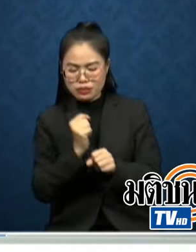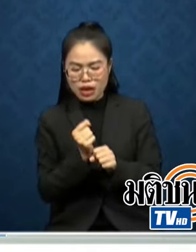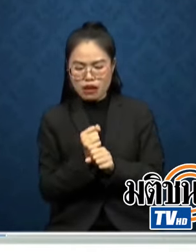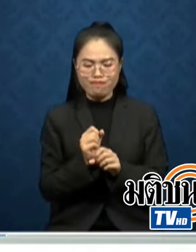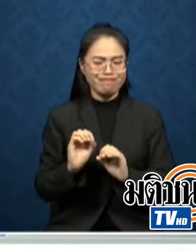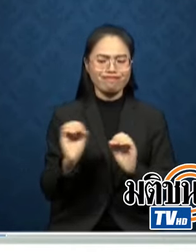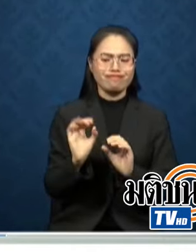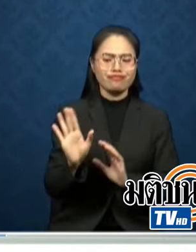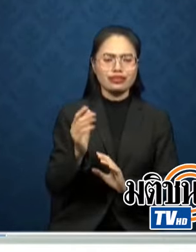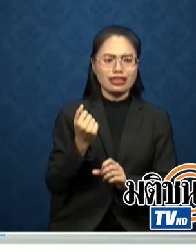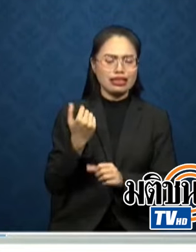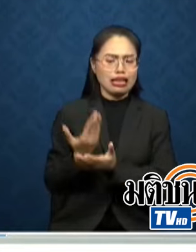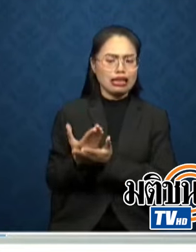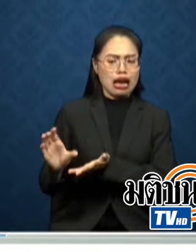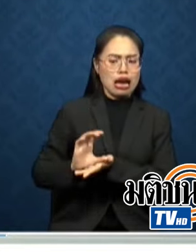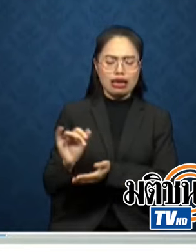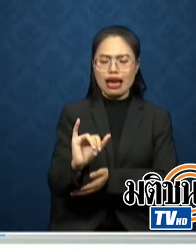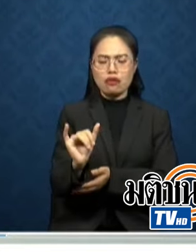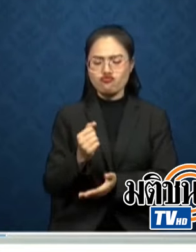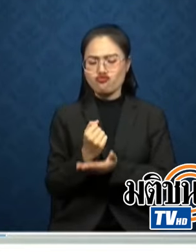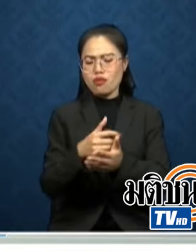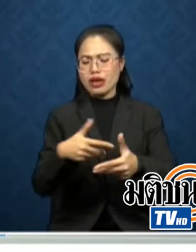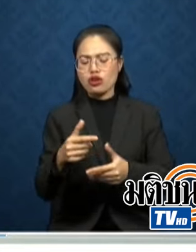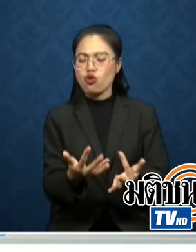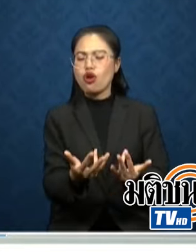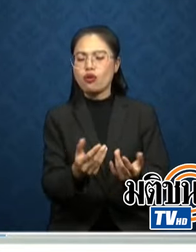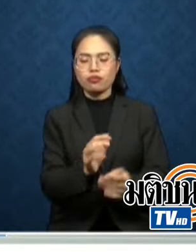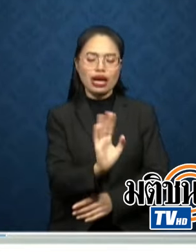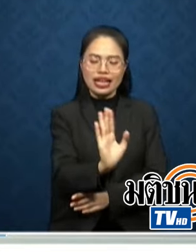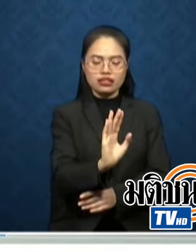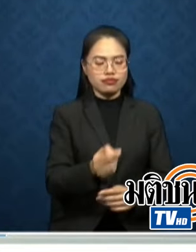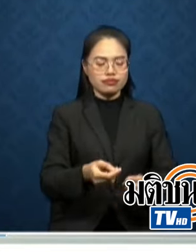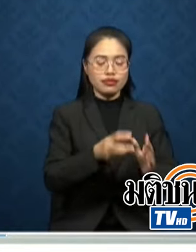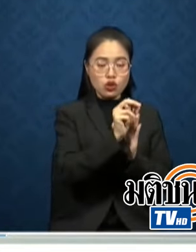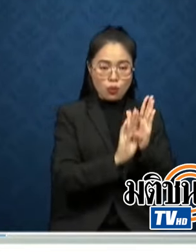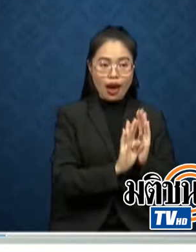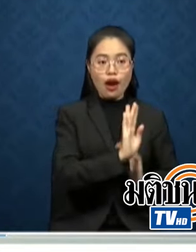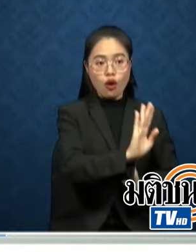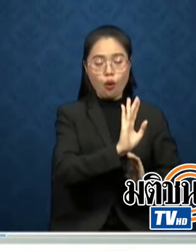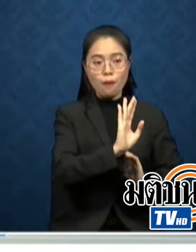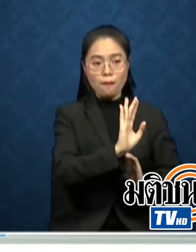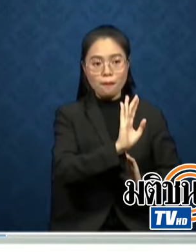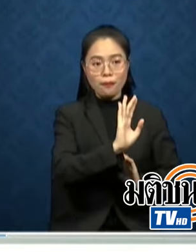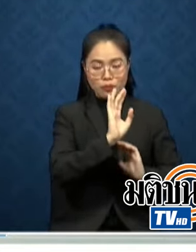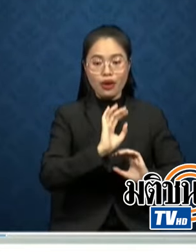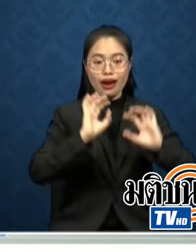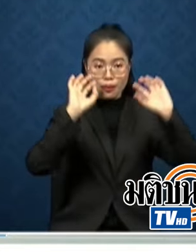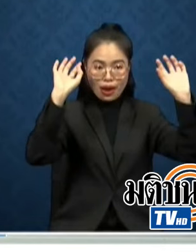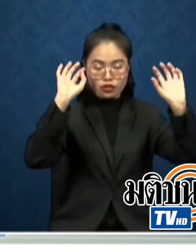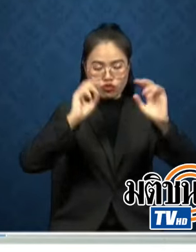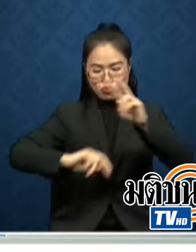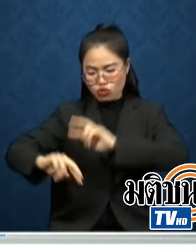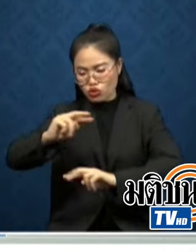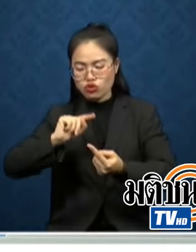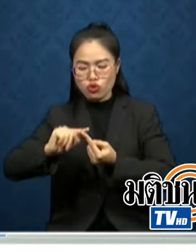นข้ออ้างในการที่จะไม่เหลือช่วยเหลือพี่น้องประชาชนนะครับนโยบายหลักๆของเราหลายๆอย่างนะครับไม่ว่าจะเป็นเรื่องของการพักหนี้เกษตรก